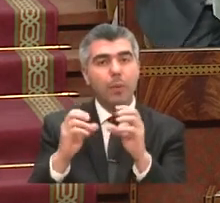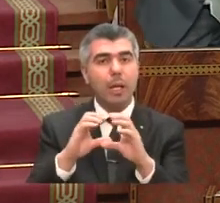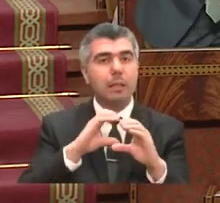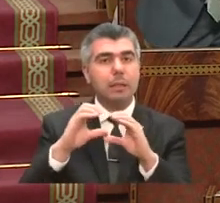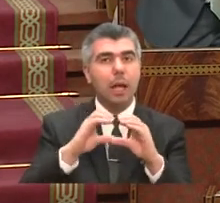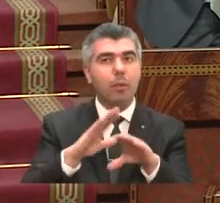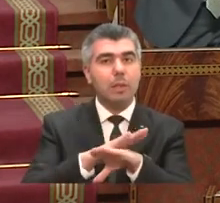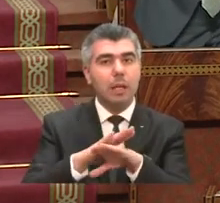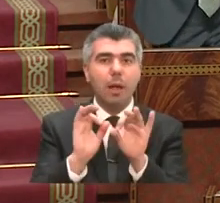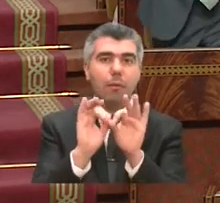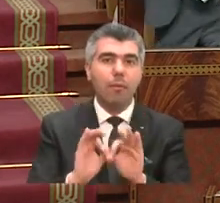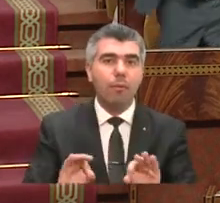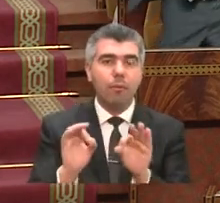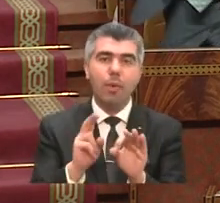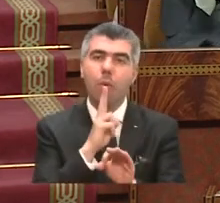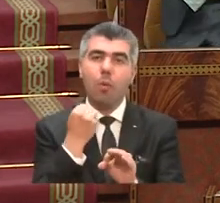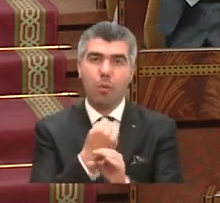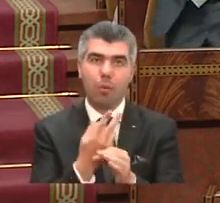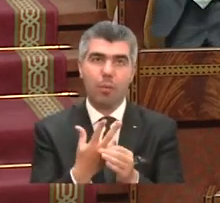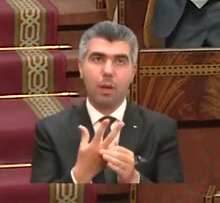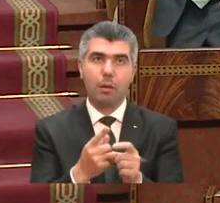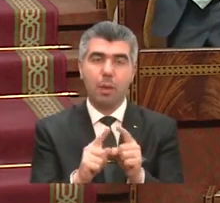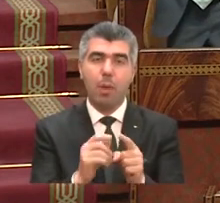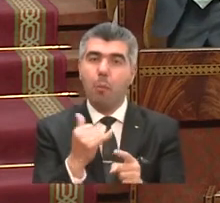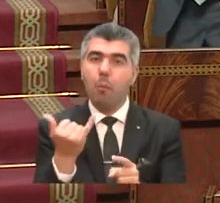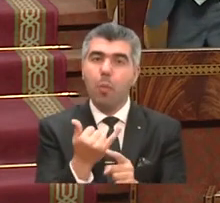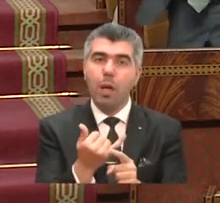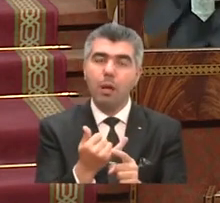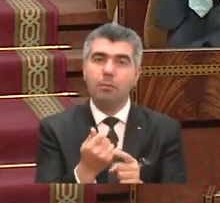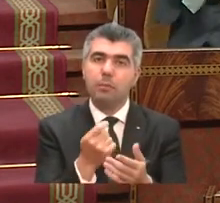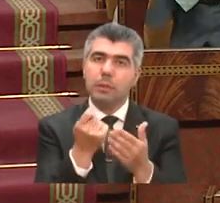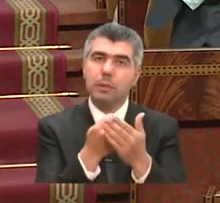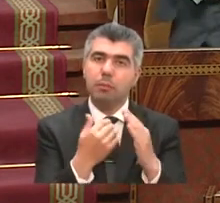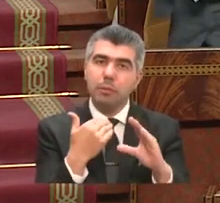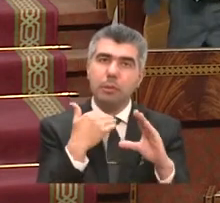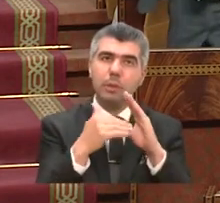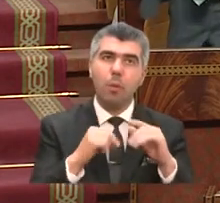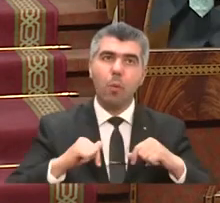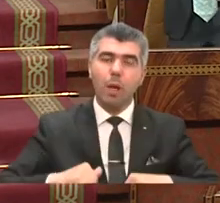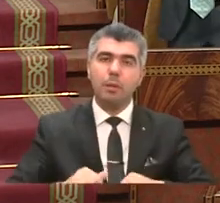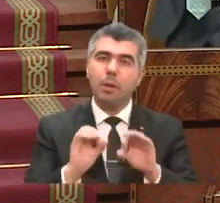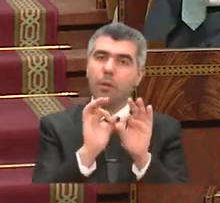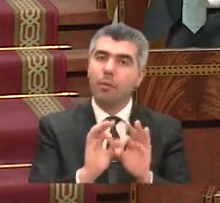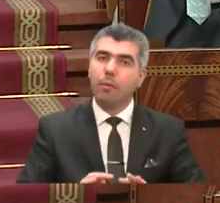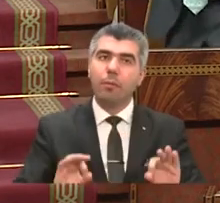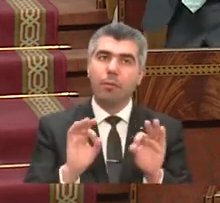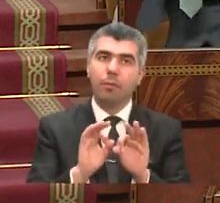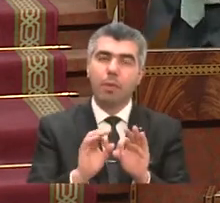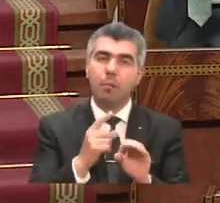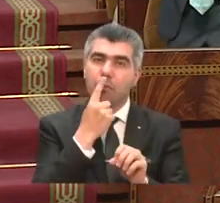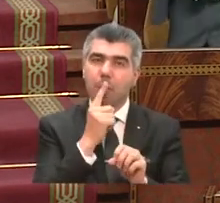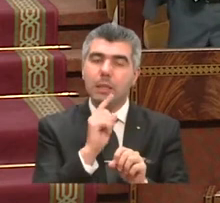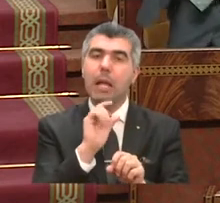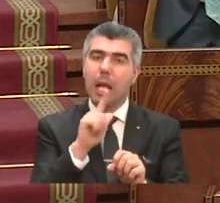مع كامل احترام الحكومه، محتاجين هذه المعطيات. سيدة الوزيره ما غيتكلفوا حتى شي حاجه، ماشي رفضات،